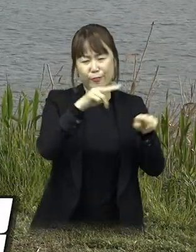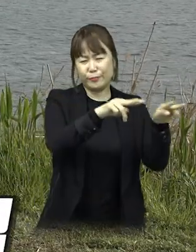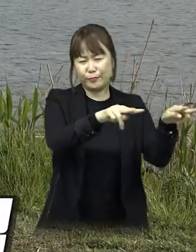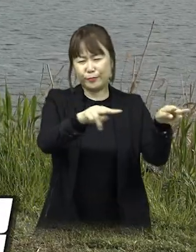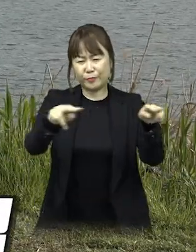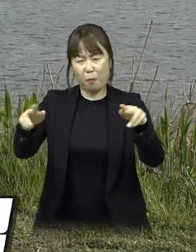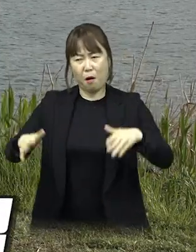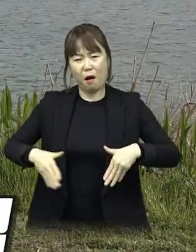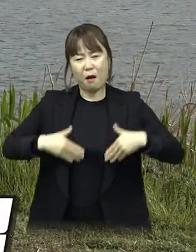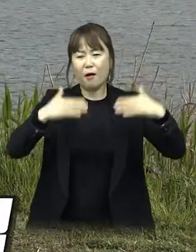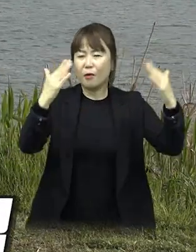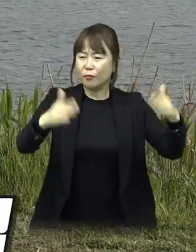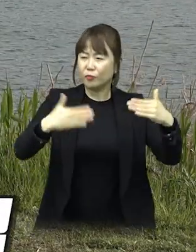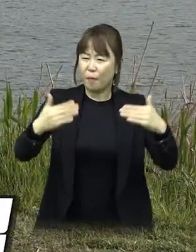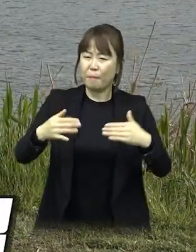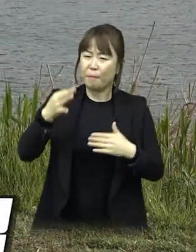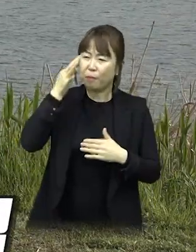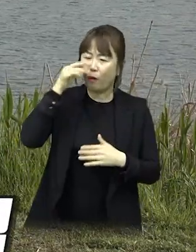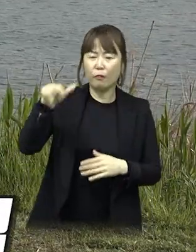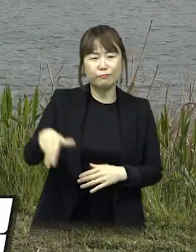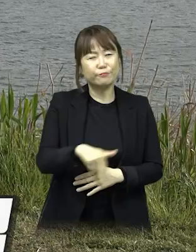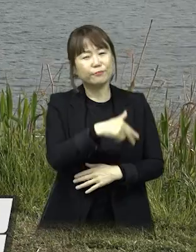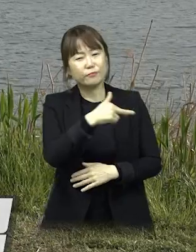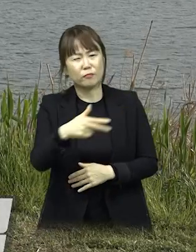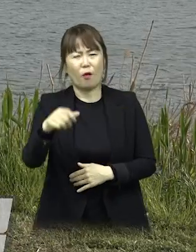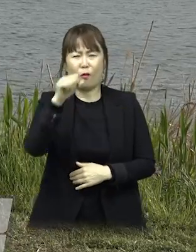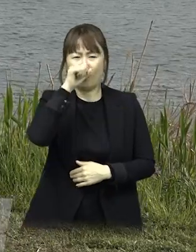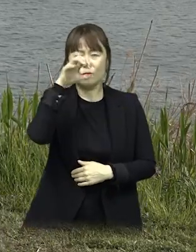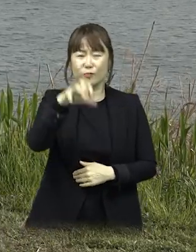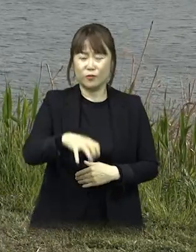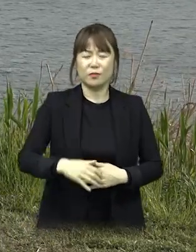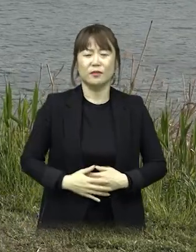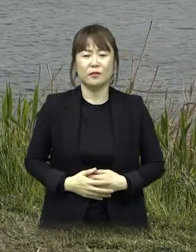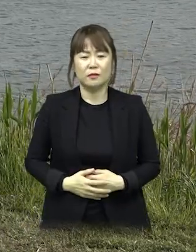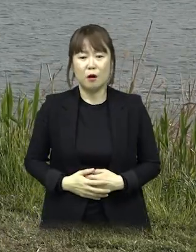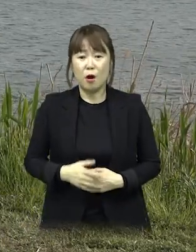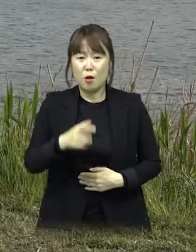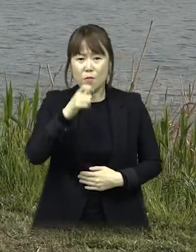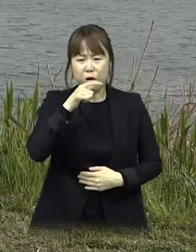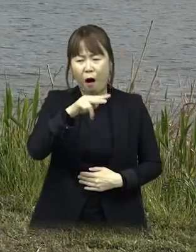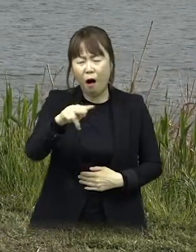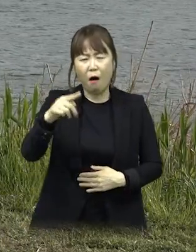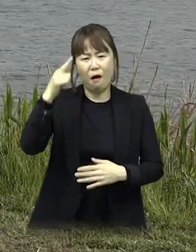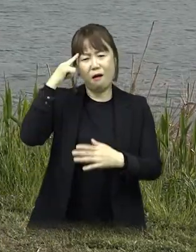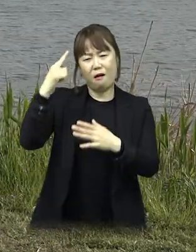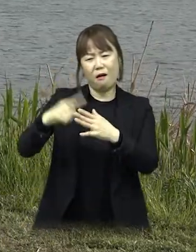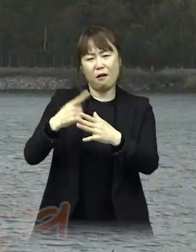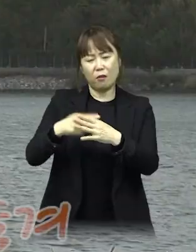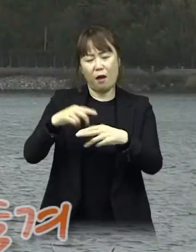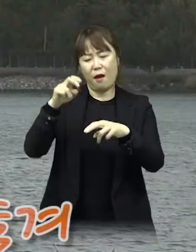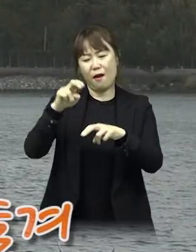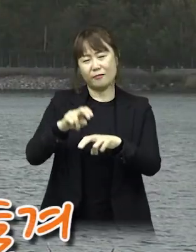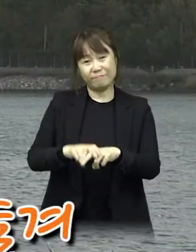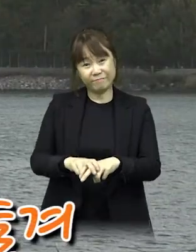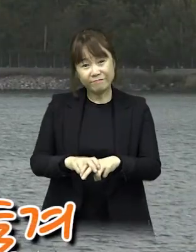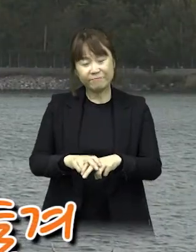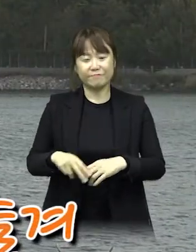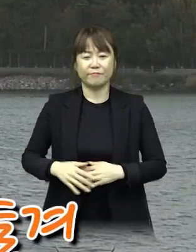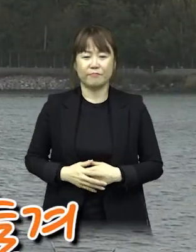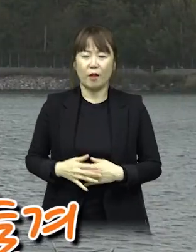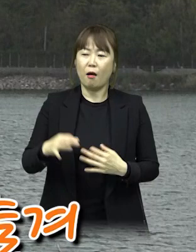봄바람 맞으며 가볍게 산책하는 것도 너무너무 좋을 것 같은데요. 물멍을 위해 설치되어 있는 이 벤치에